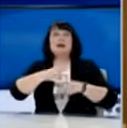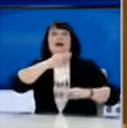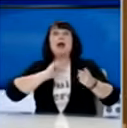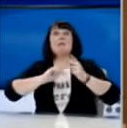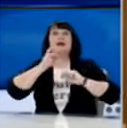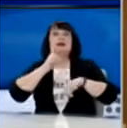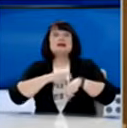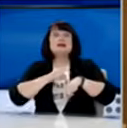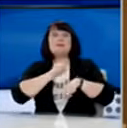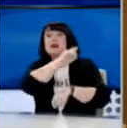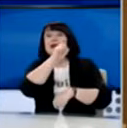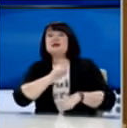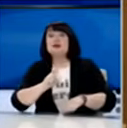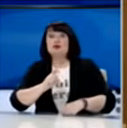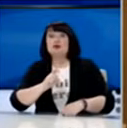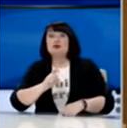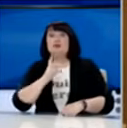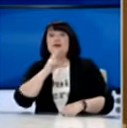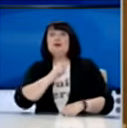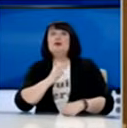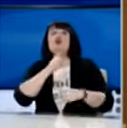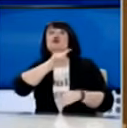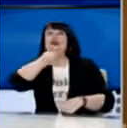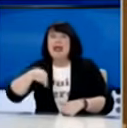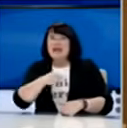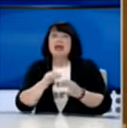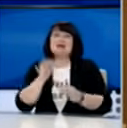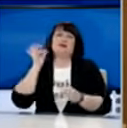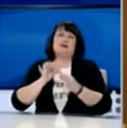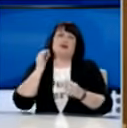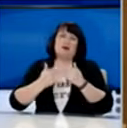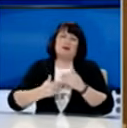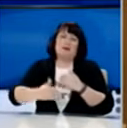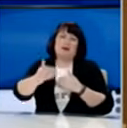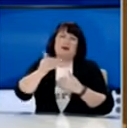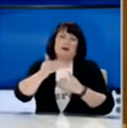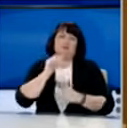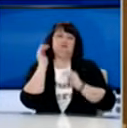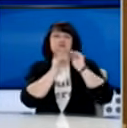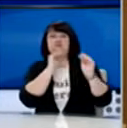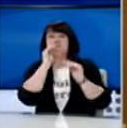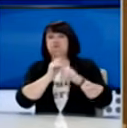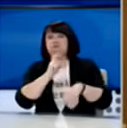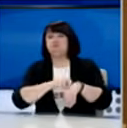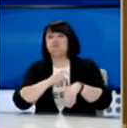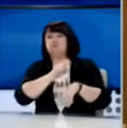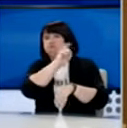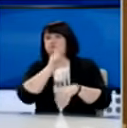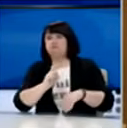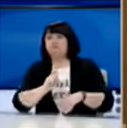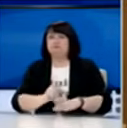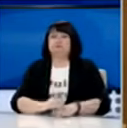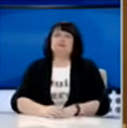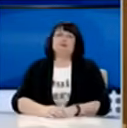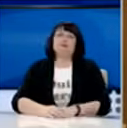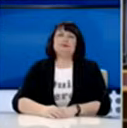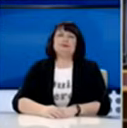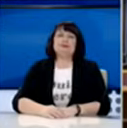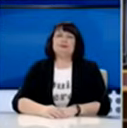σε επίκαιρες ερωτήσεις από 29 Σεπτεμβρίου του 2023. Ξέρετε πότε ήταν